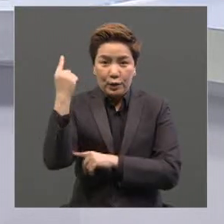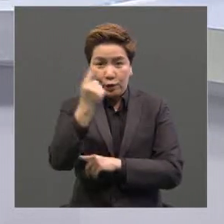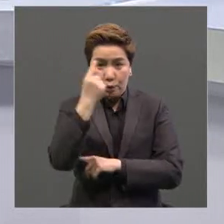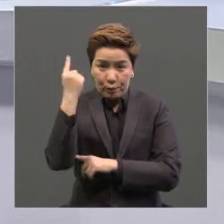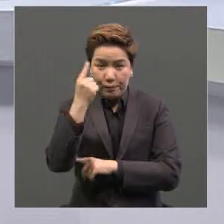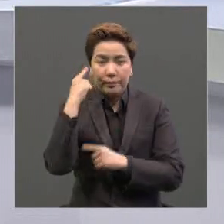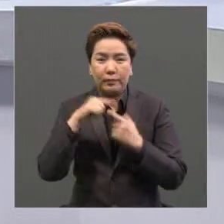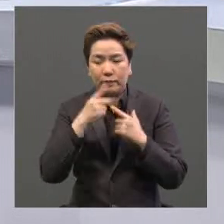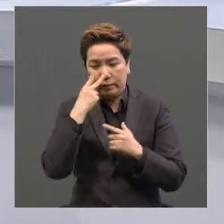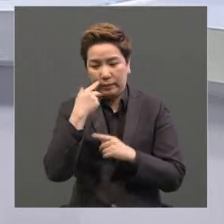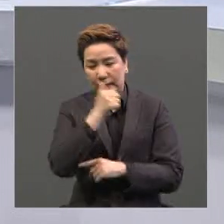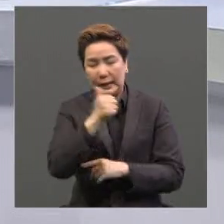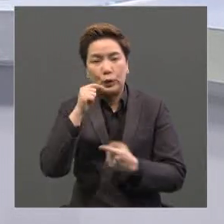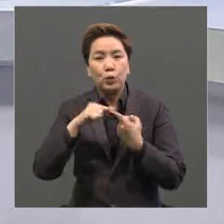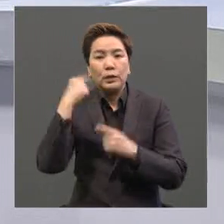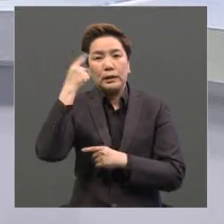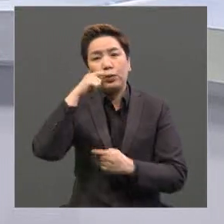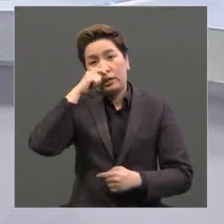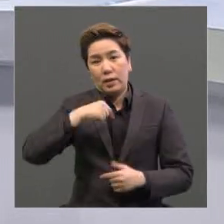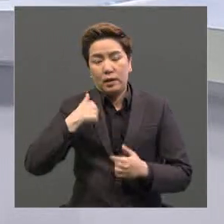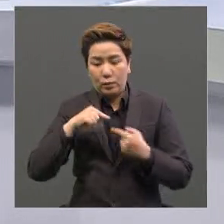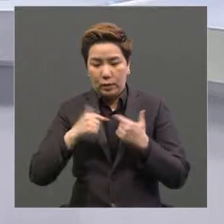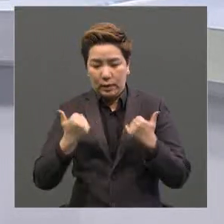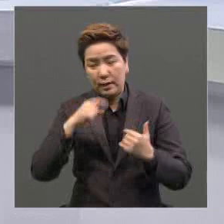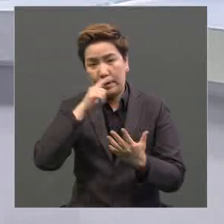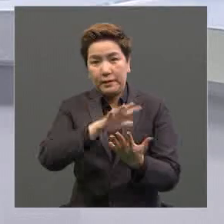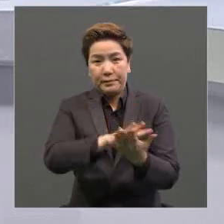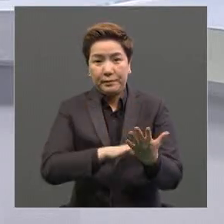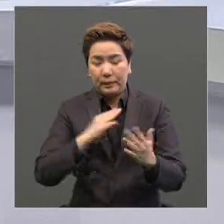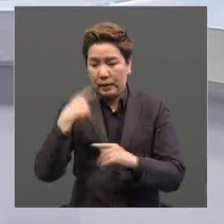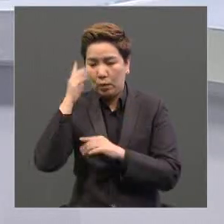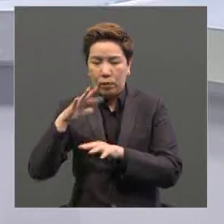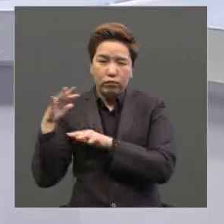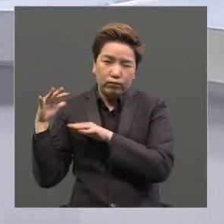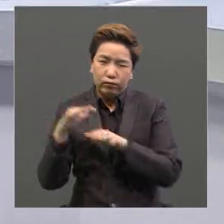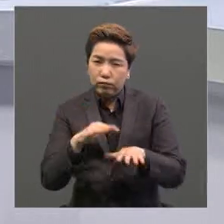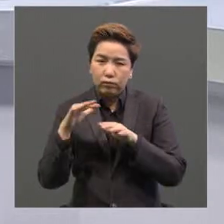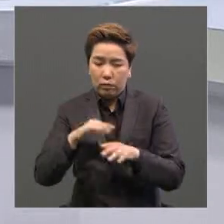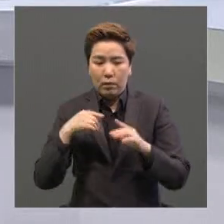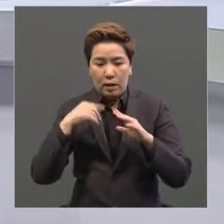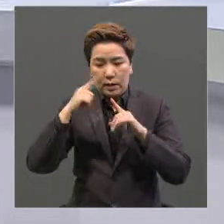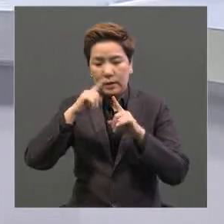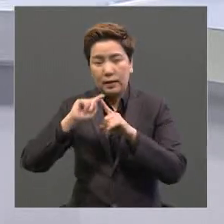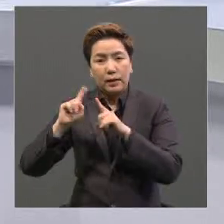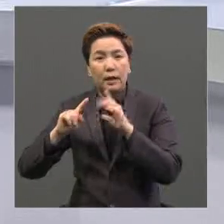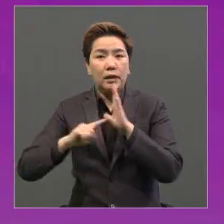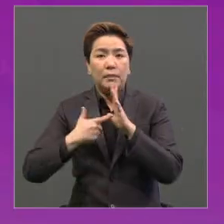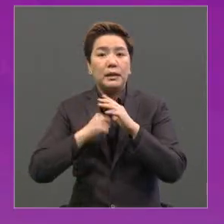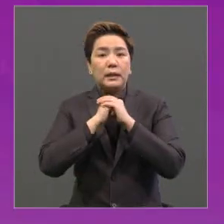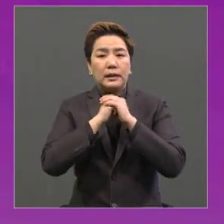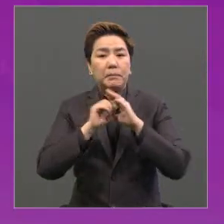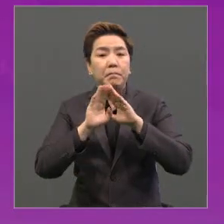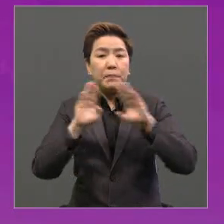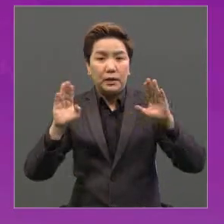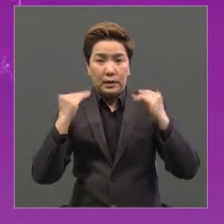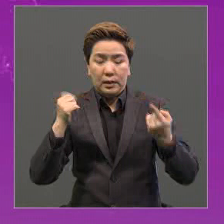ครับเดี๋ยวเราพาไปดูมุมดีๆของเรื่องของการท่องเที่ยวกันบ้างนะครับบรรยากาศการท่องเที่ยวในบ้านเราตอนนี้เรียกว่าคึกคักกันมากแทบทุกพื้นที่นะครับนับตั้งแต่ประเทศจีนเริ่